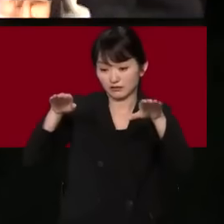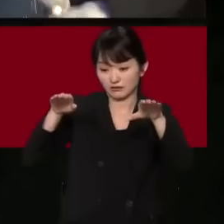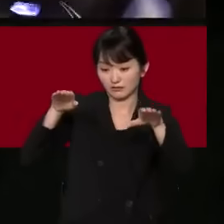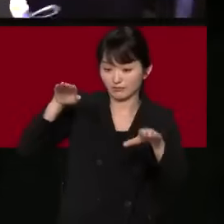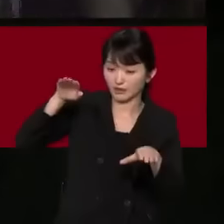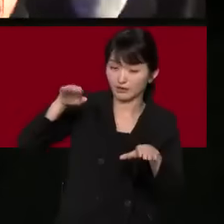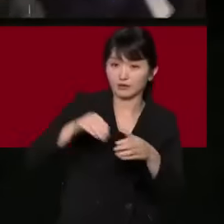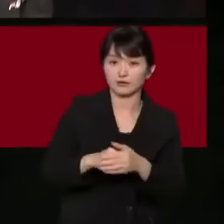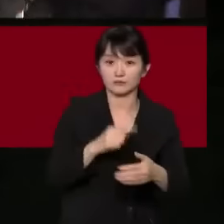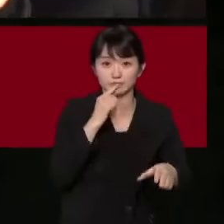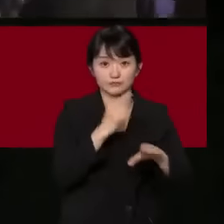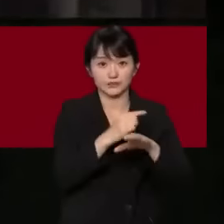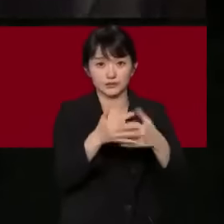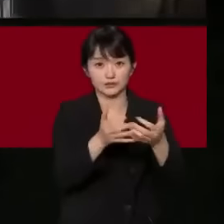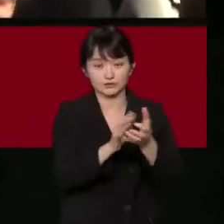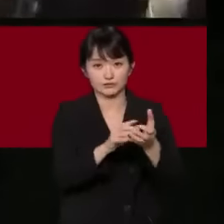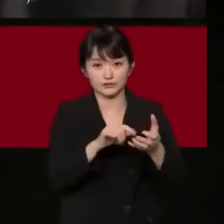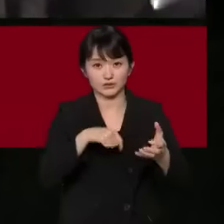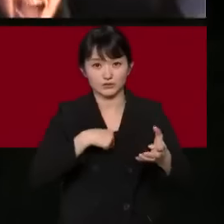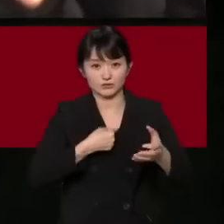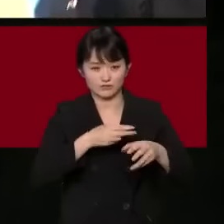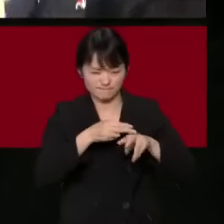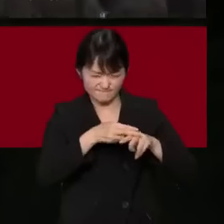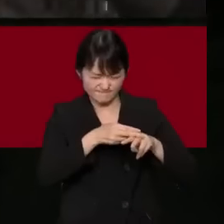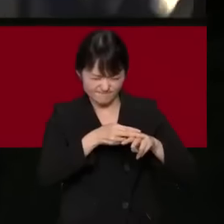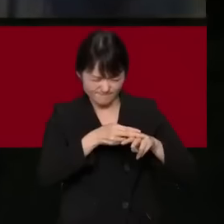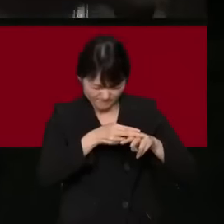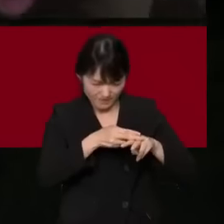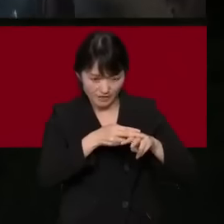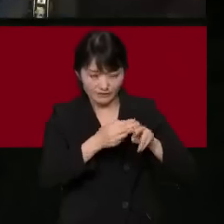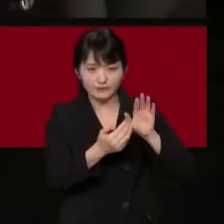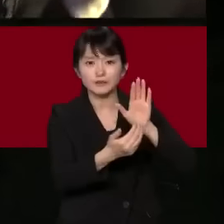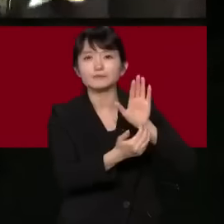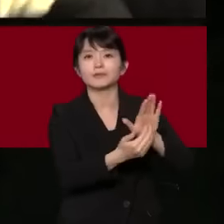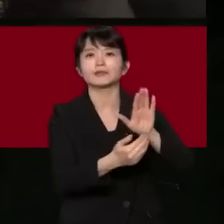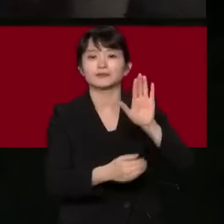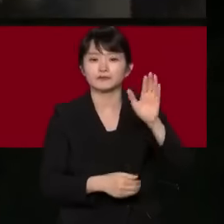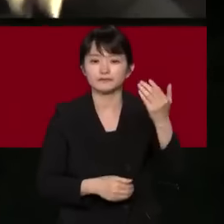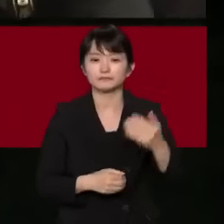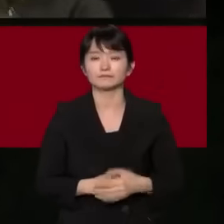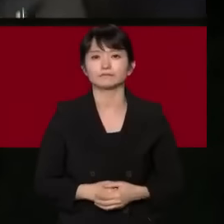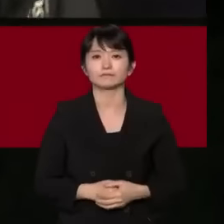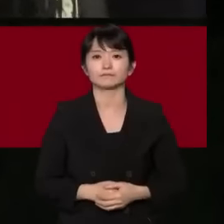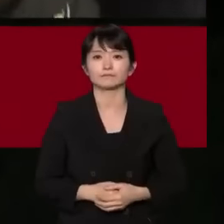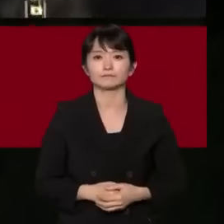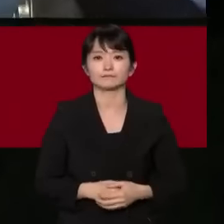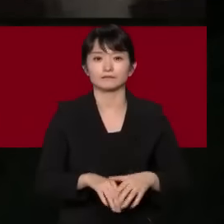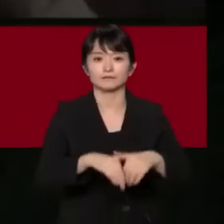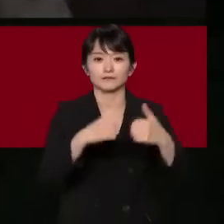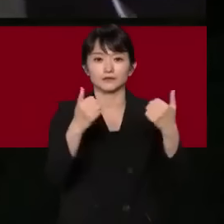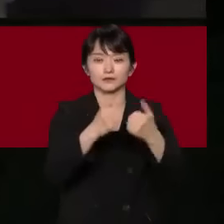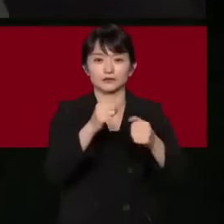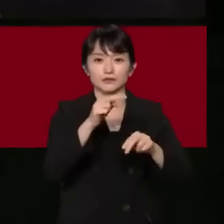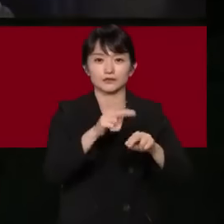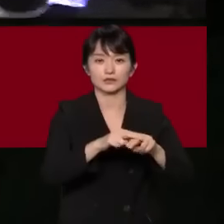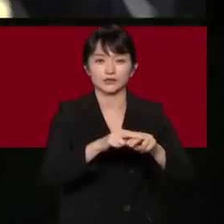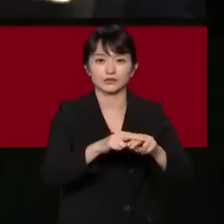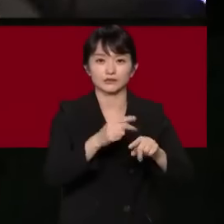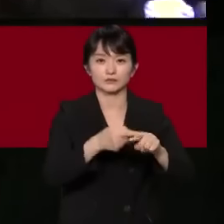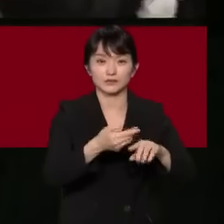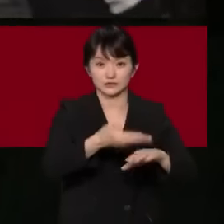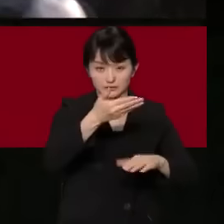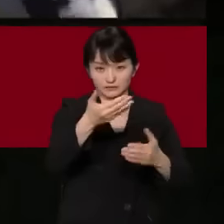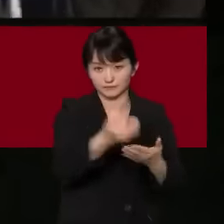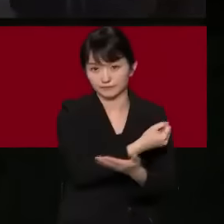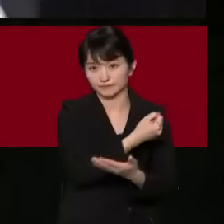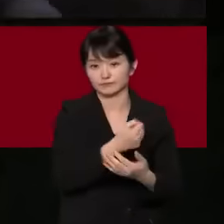민주당의 일방 독주를 경계해야 합니다. 민주당이 국회 다수 의석을 가지고 있습니다.